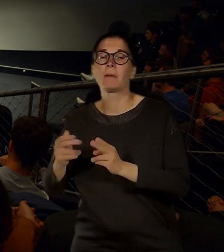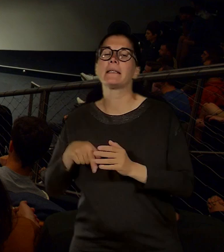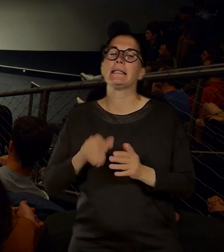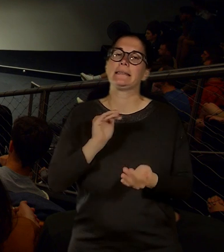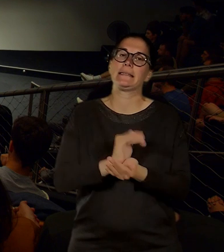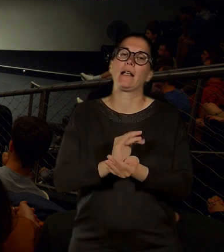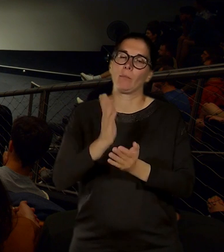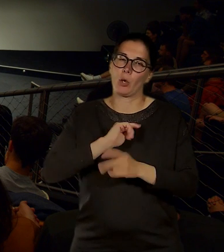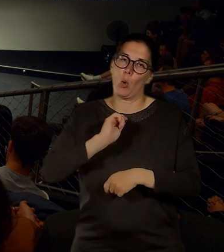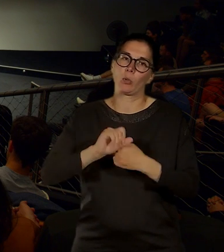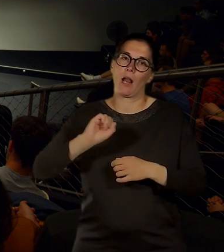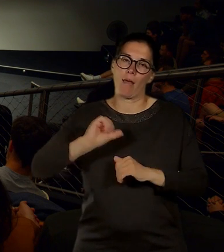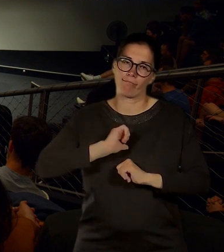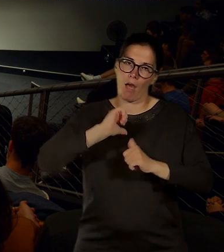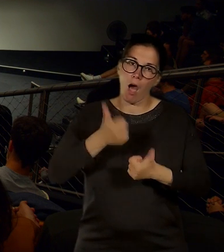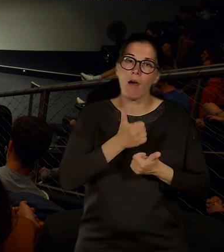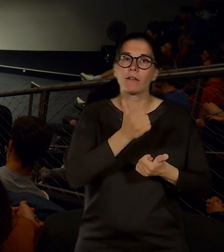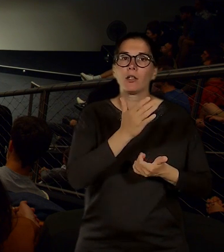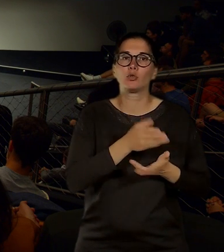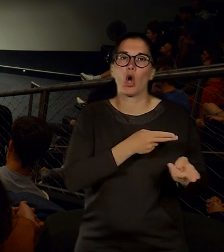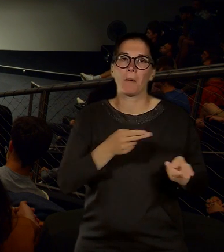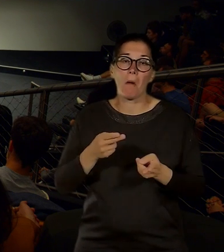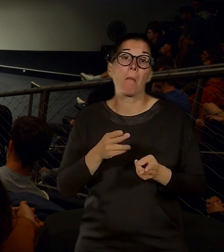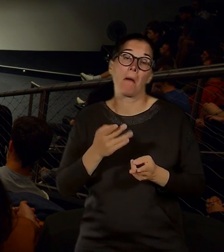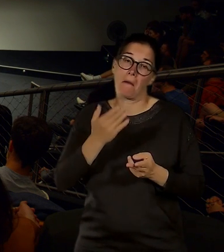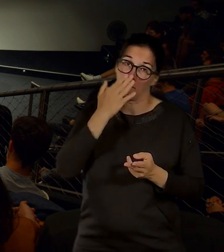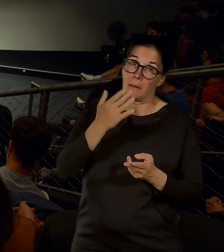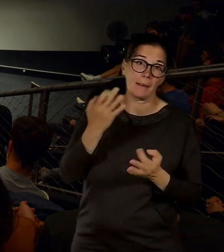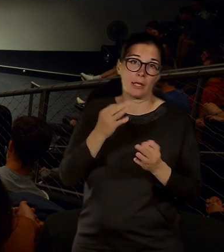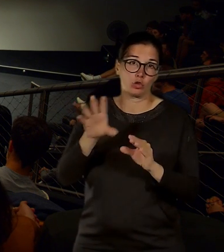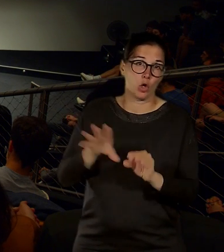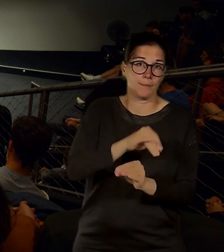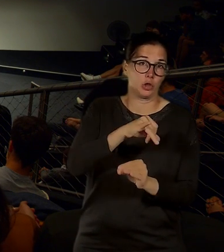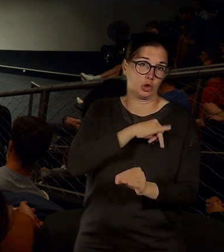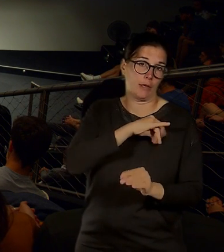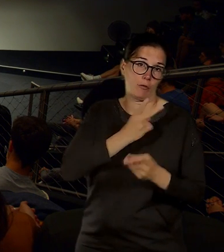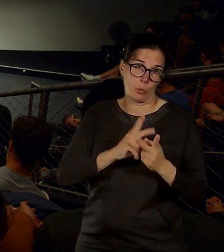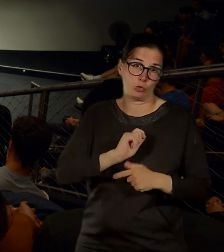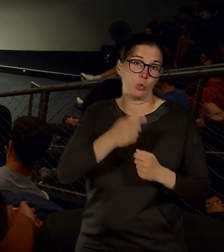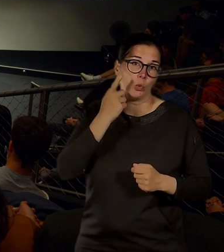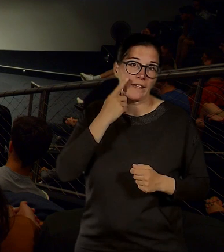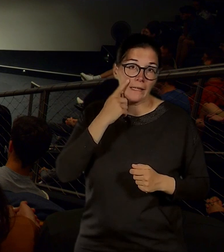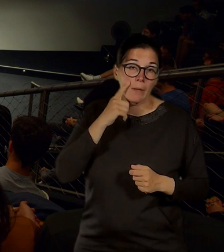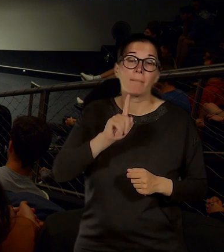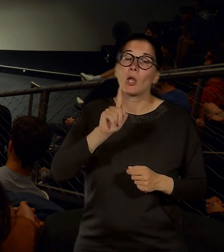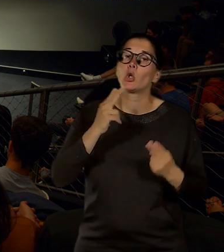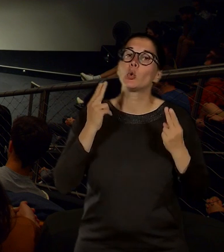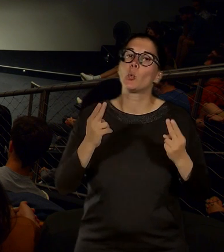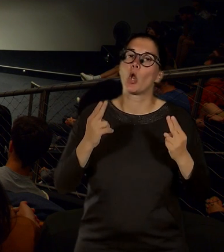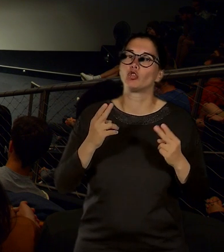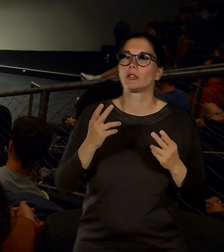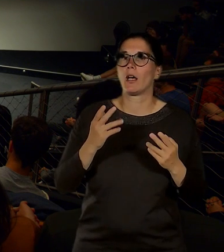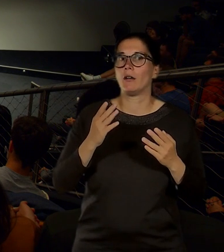té etapizace. Já si myslím, že možná by některé věci šlo i urychlit. Samozřejmě tam bude nutné se rozhodnout, jestli to až